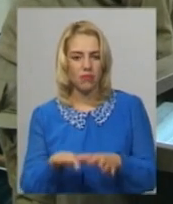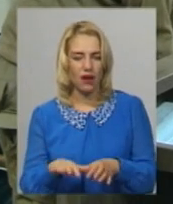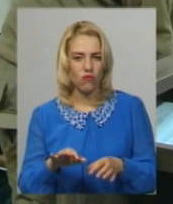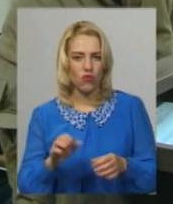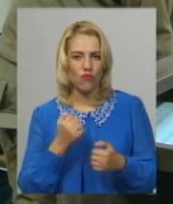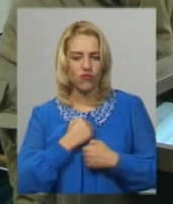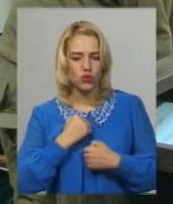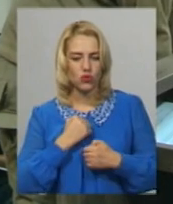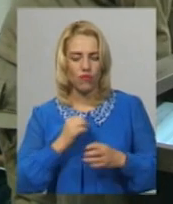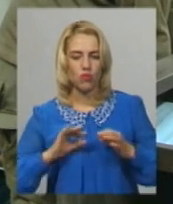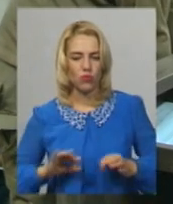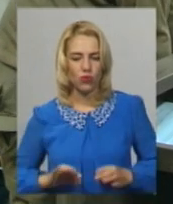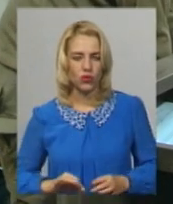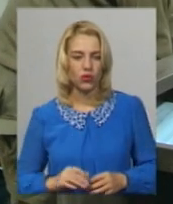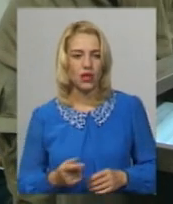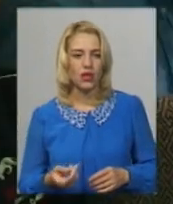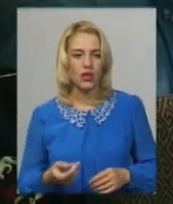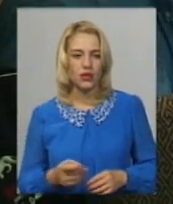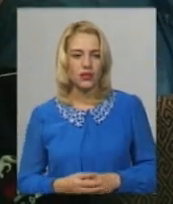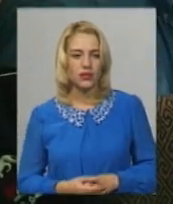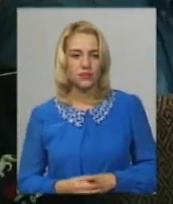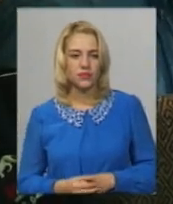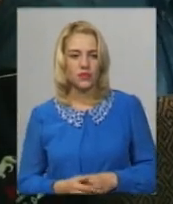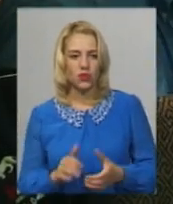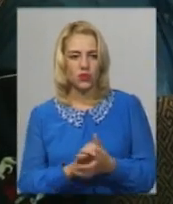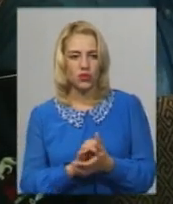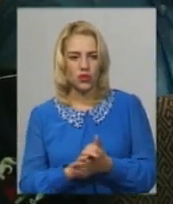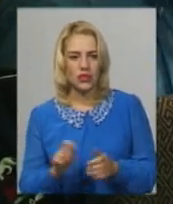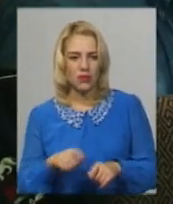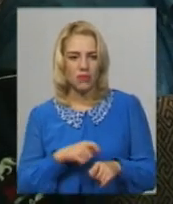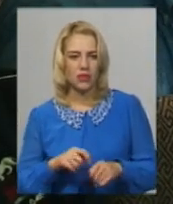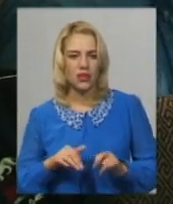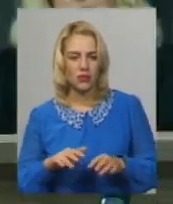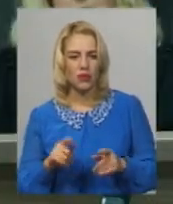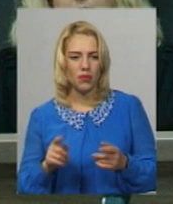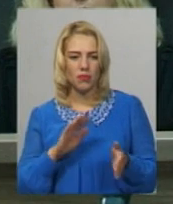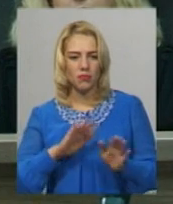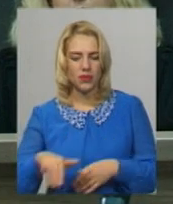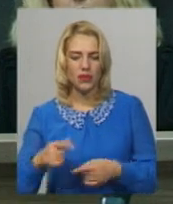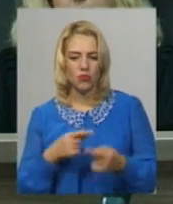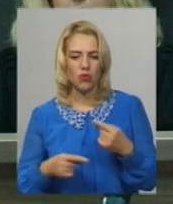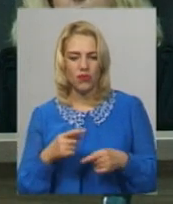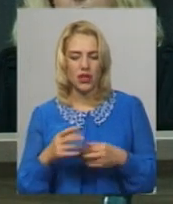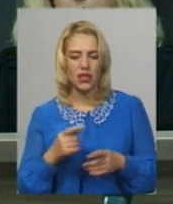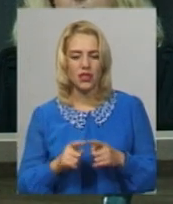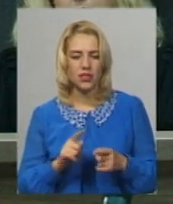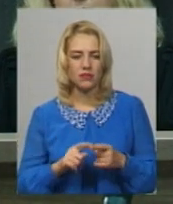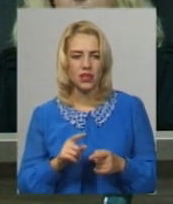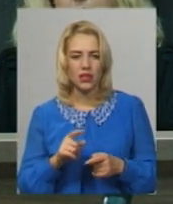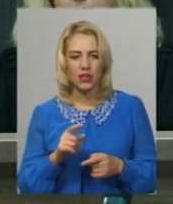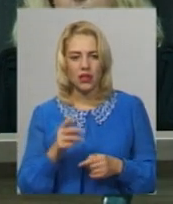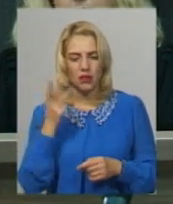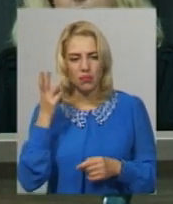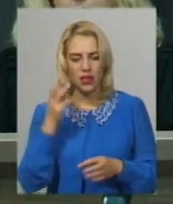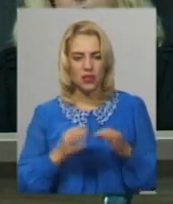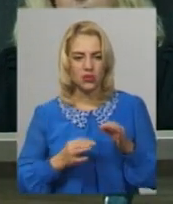і з цим рішенням буде ознайомлений сторон. Ознайомившись з матеріалами справи, після повернення з нарадчої кімнати головний суддя Хмельницького